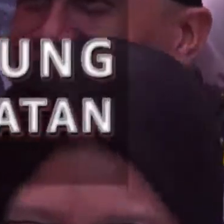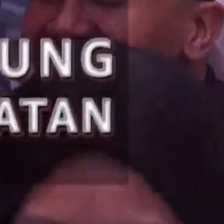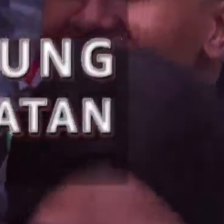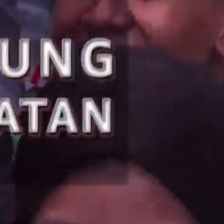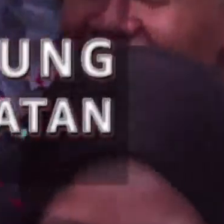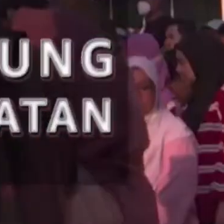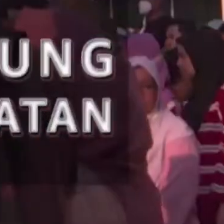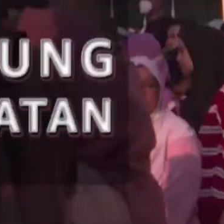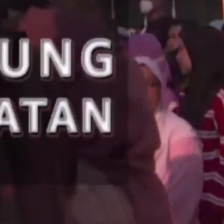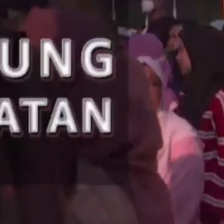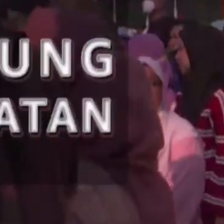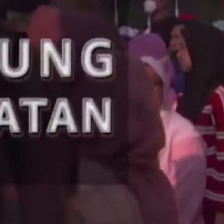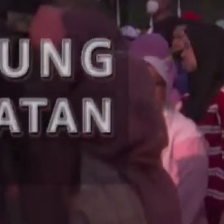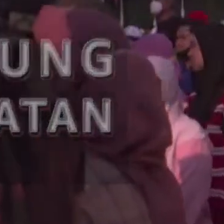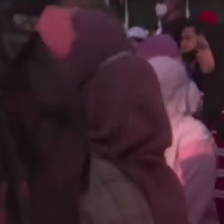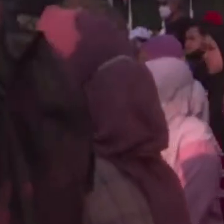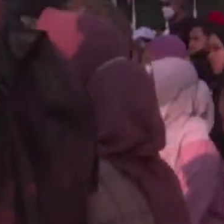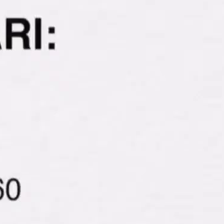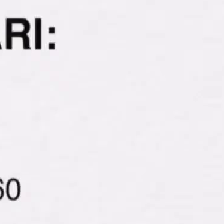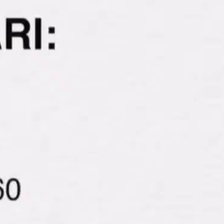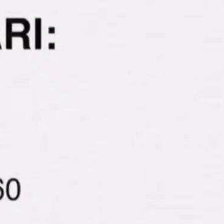di saluran televisyen tempatan.